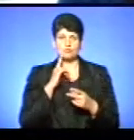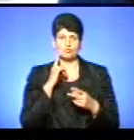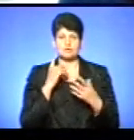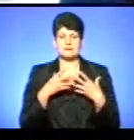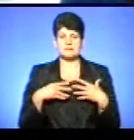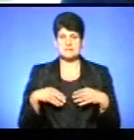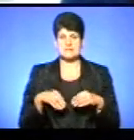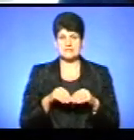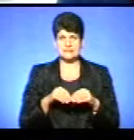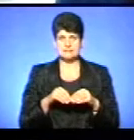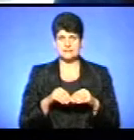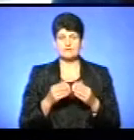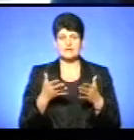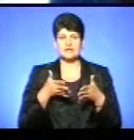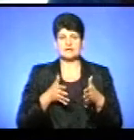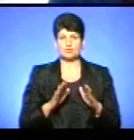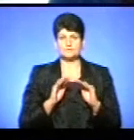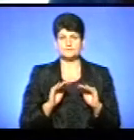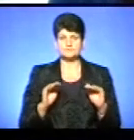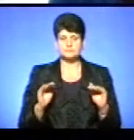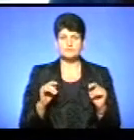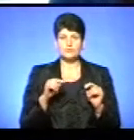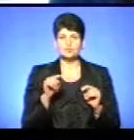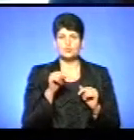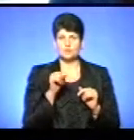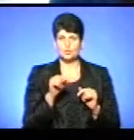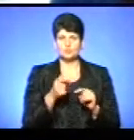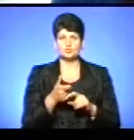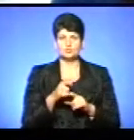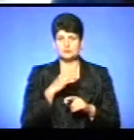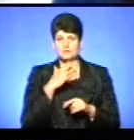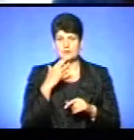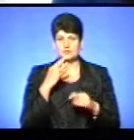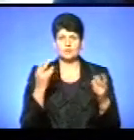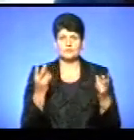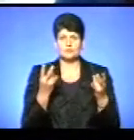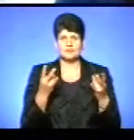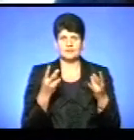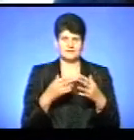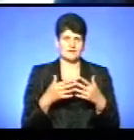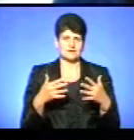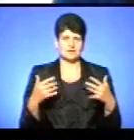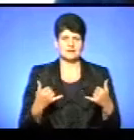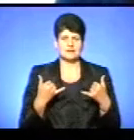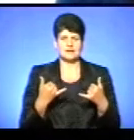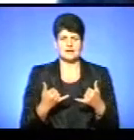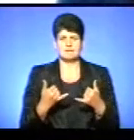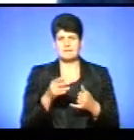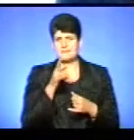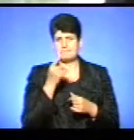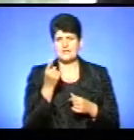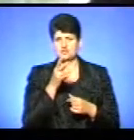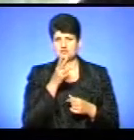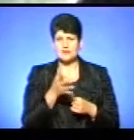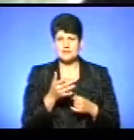сім'ям, в яких народжуються дітки. Тому що тут дуже багато необхідних речей на перший час для малюків.